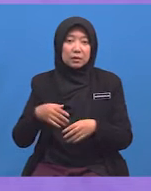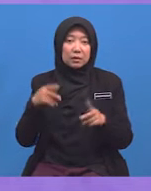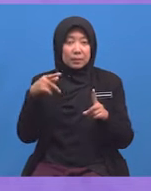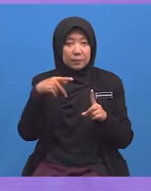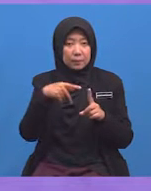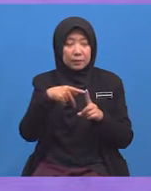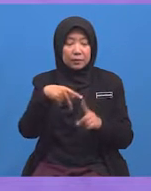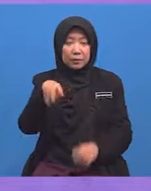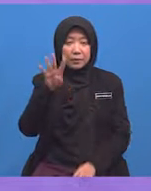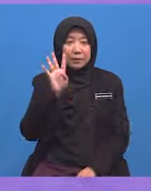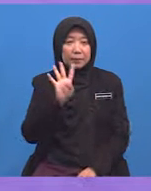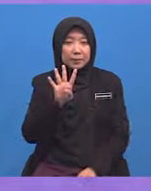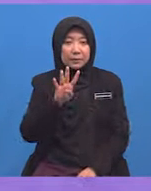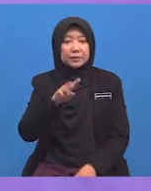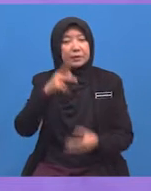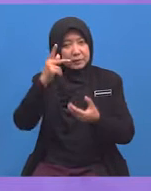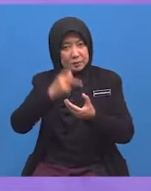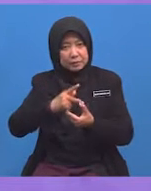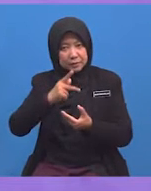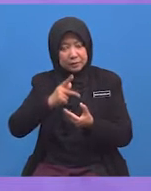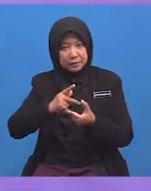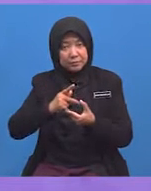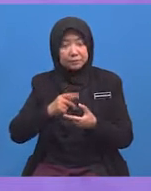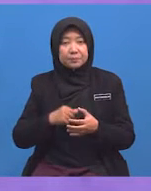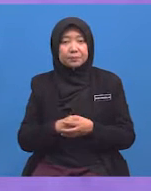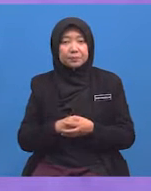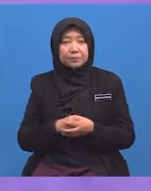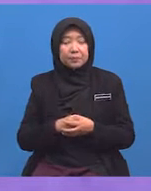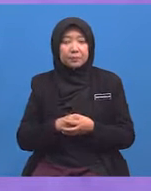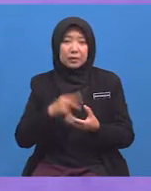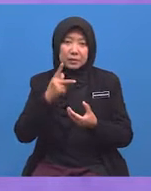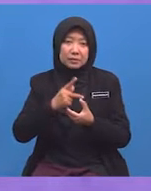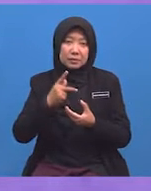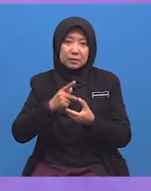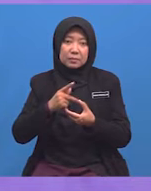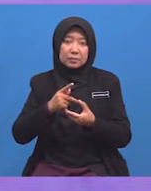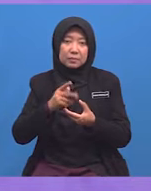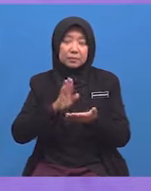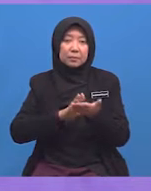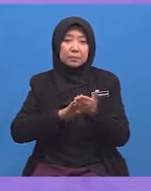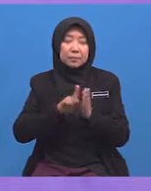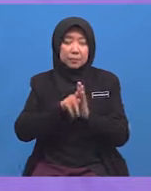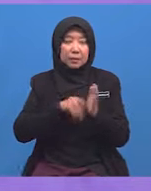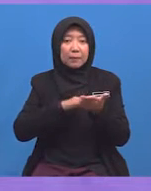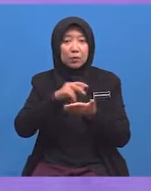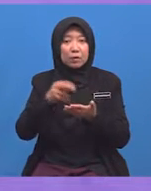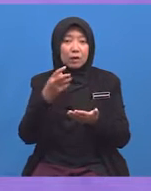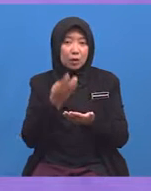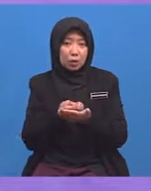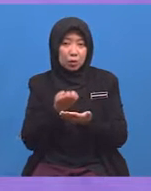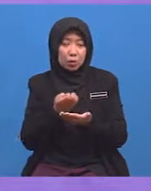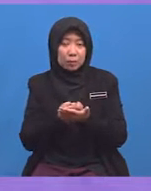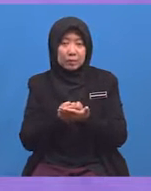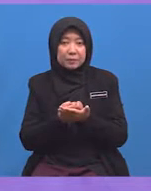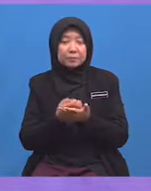kepada empat kesan, iaitu kesan kepada pembangunan ekonomi,